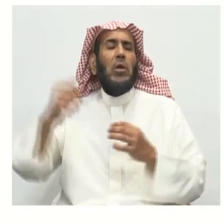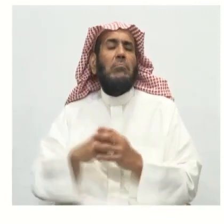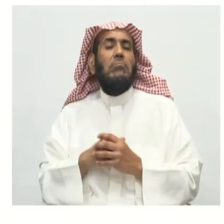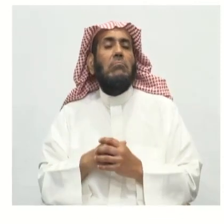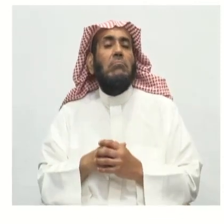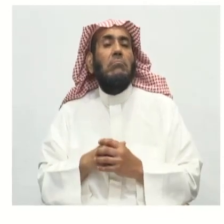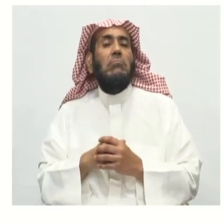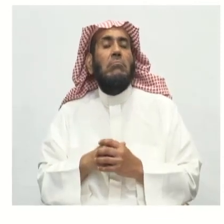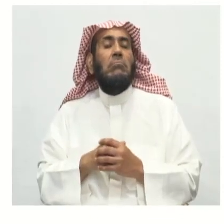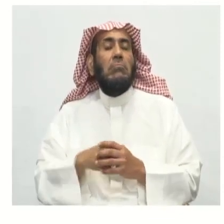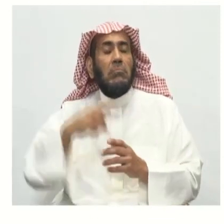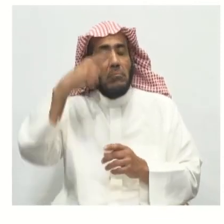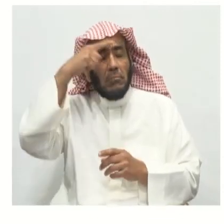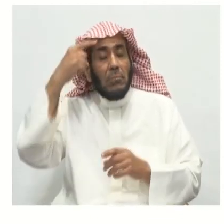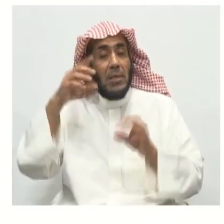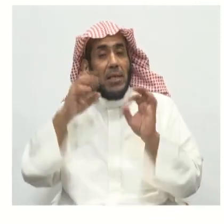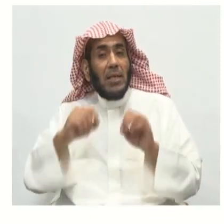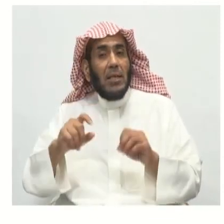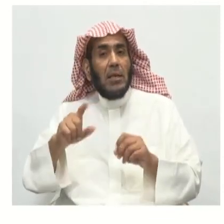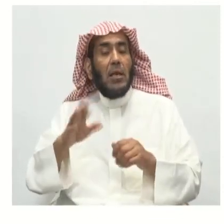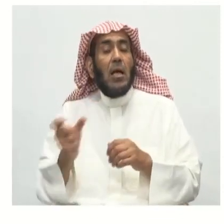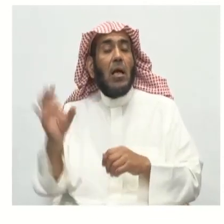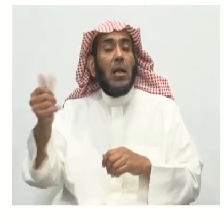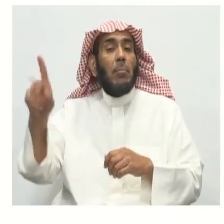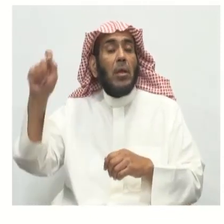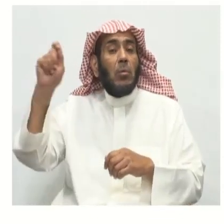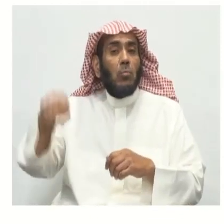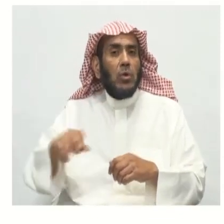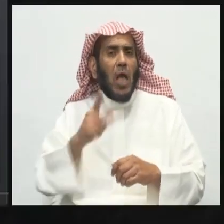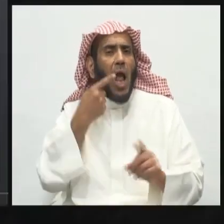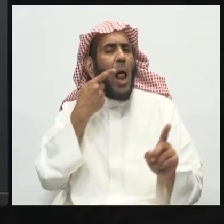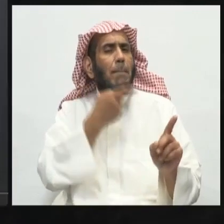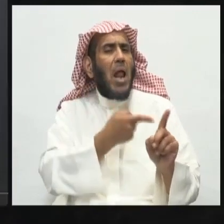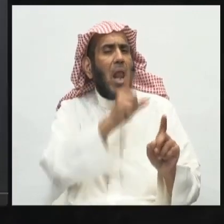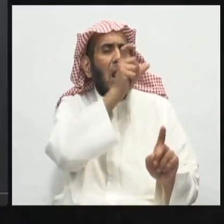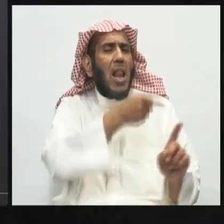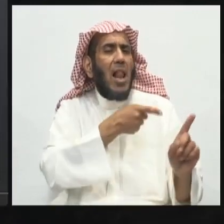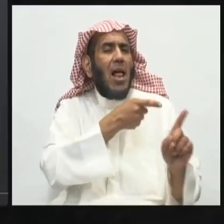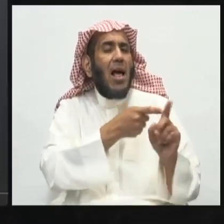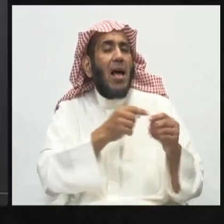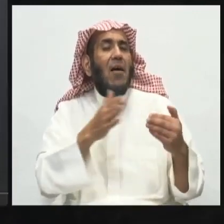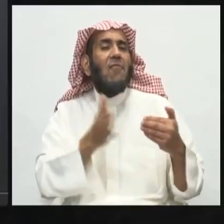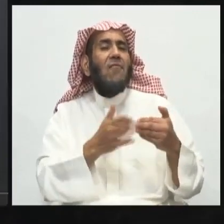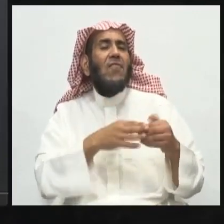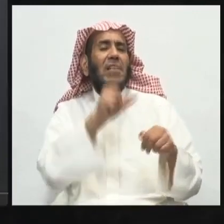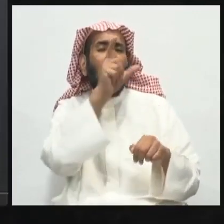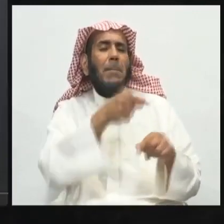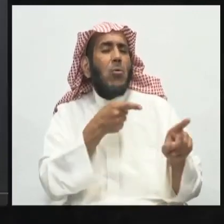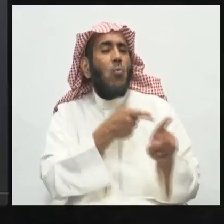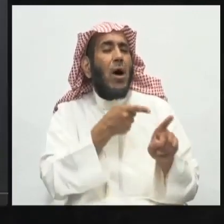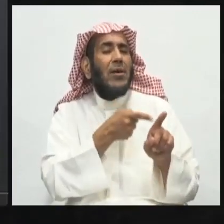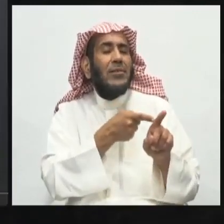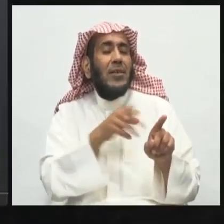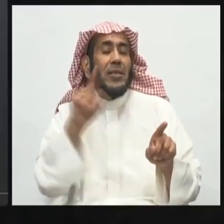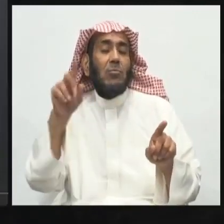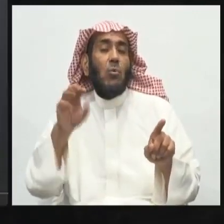طويلا اذا موسى عليه السلام يخاطب من الان يخاطب فتاه من هو